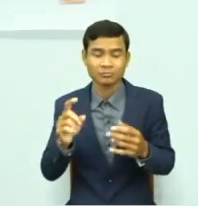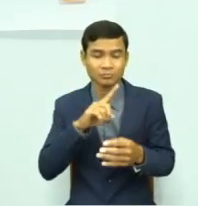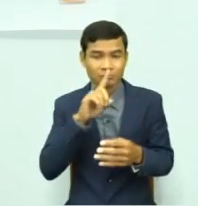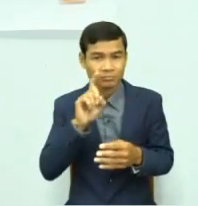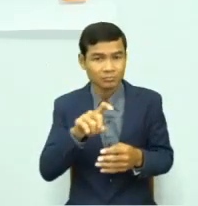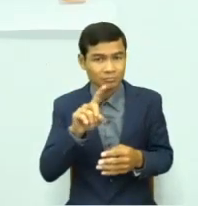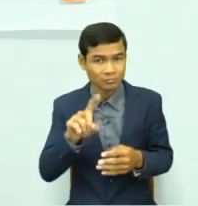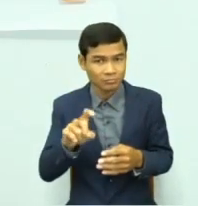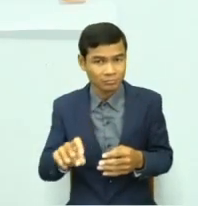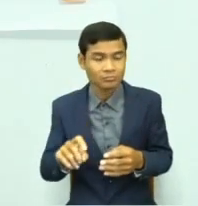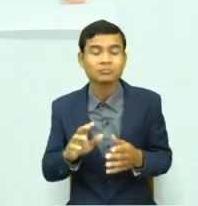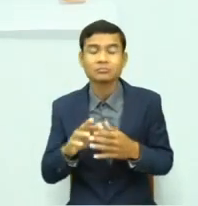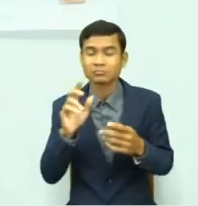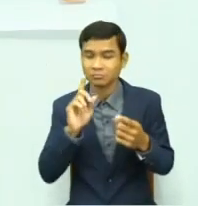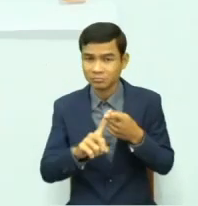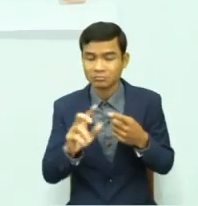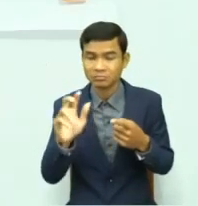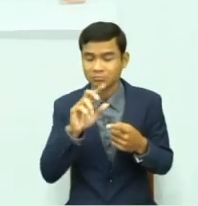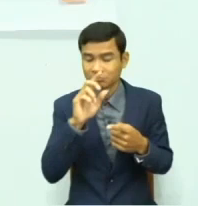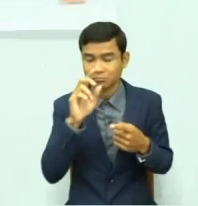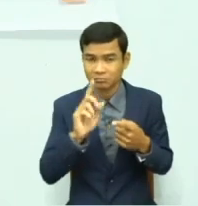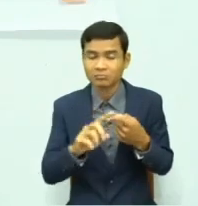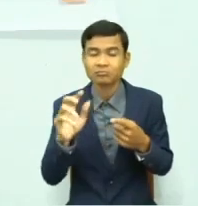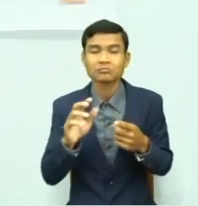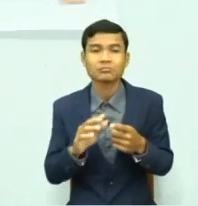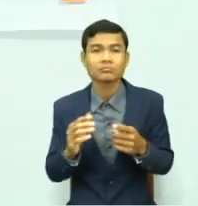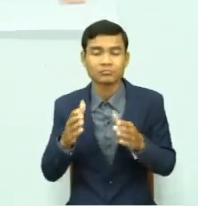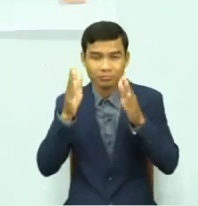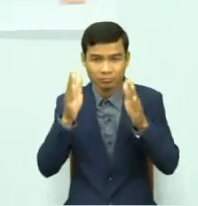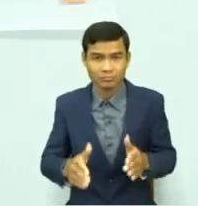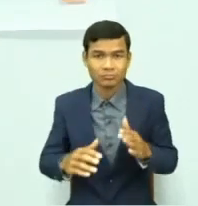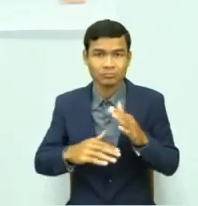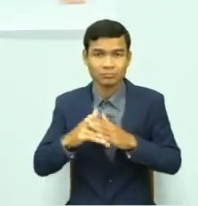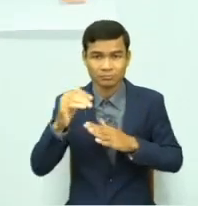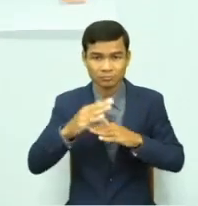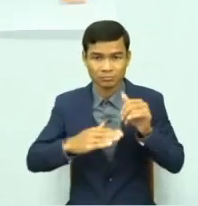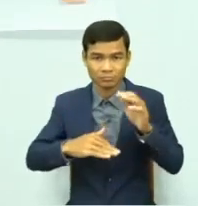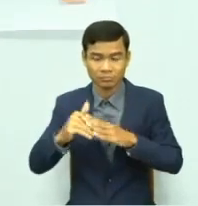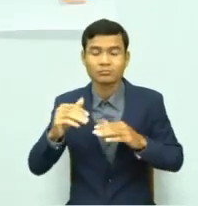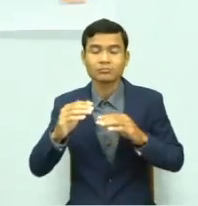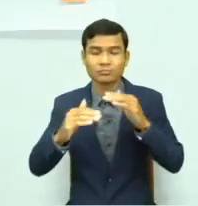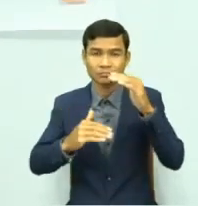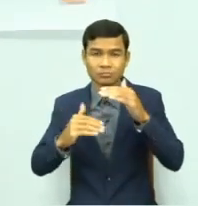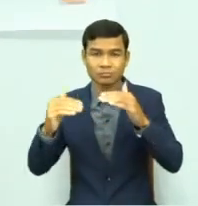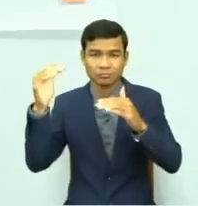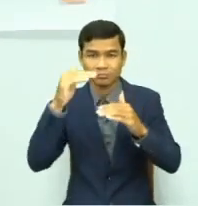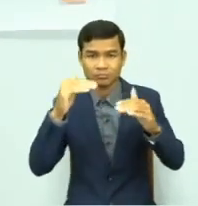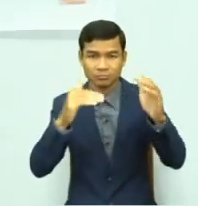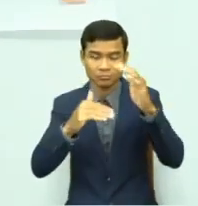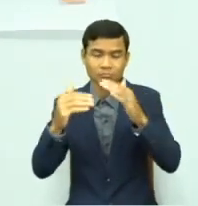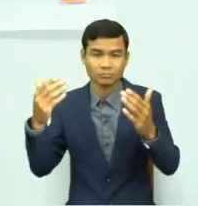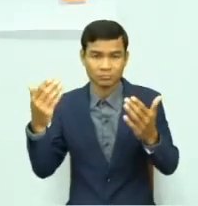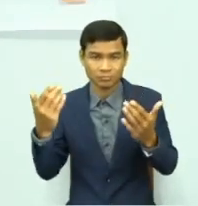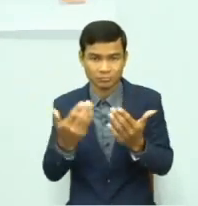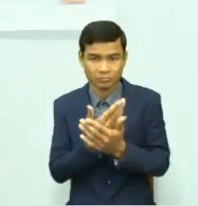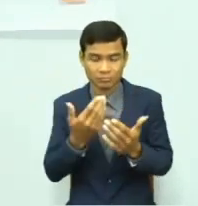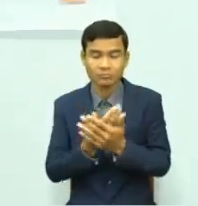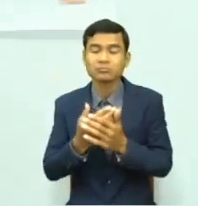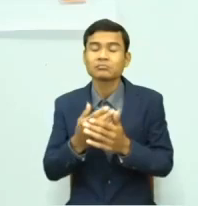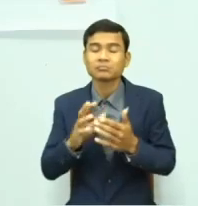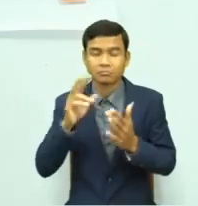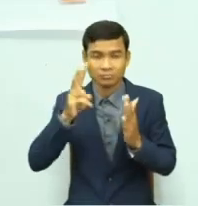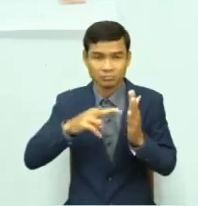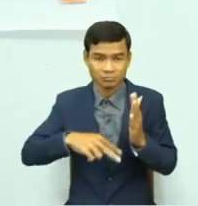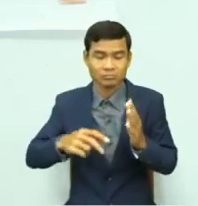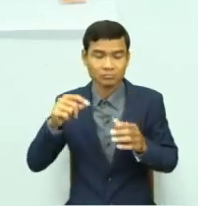nua ti mùi tiền ốc nìa. Ta ở nẹ co sang sna đầy thầm mấy khăn ông ạ tạ bọt ní. Chia chôn